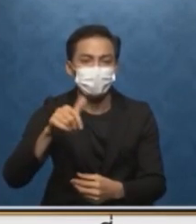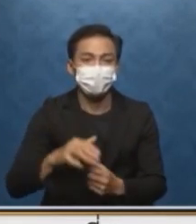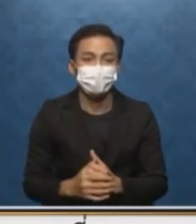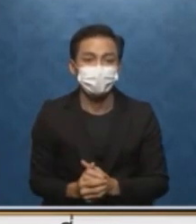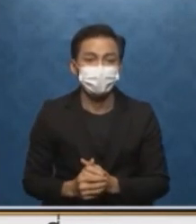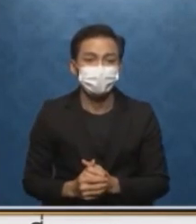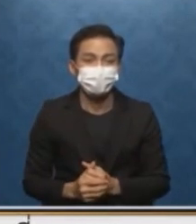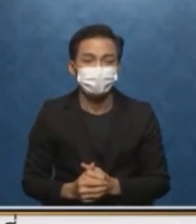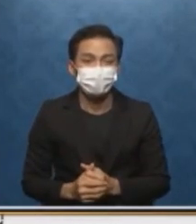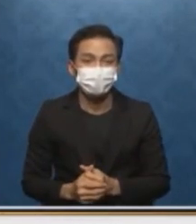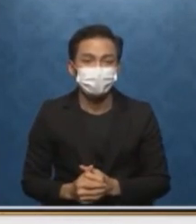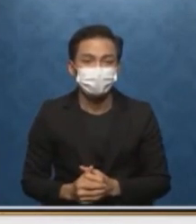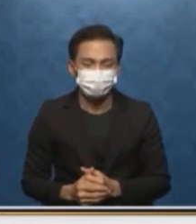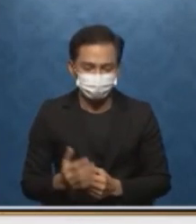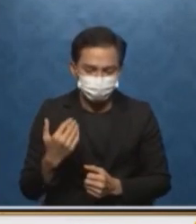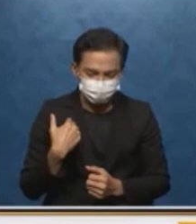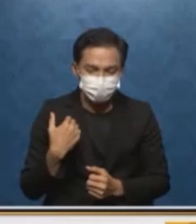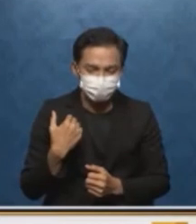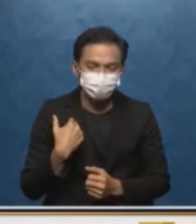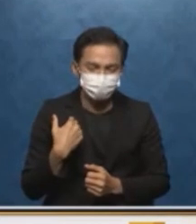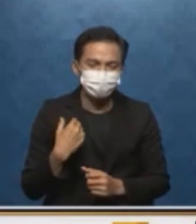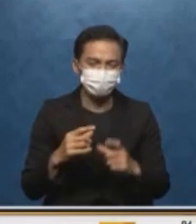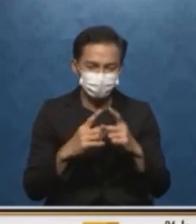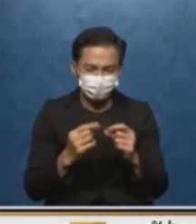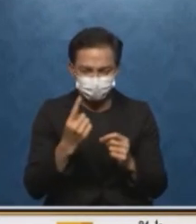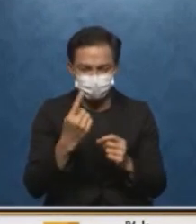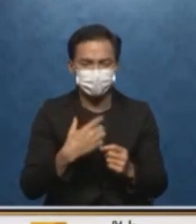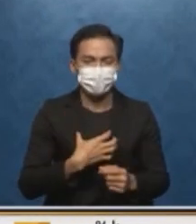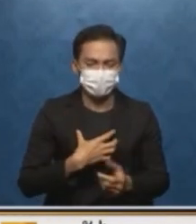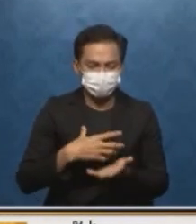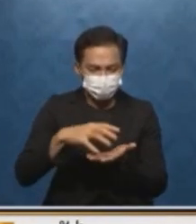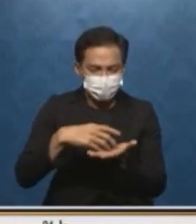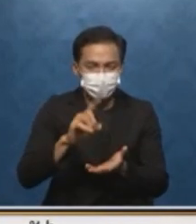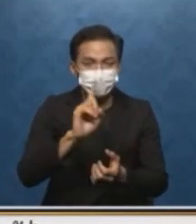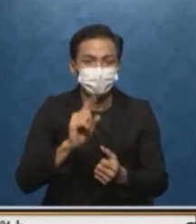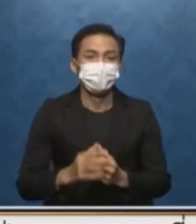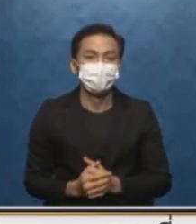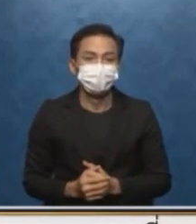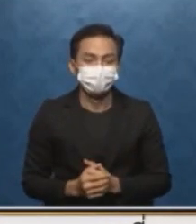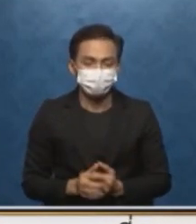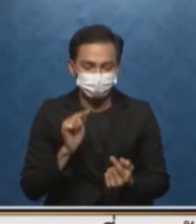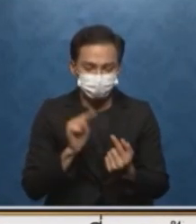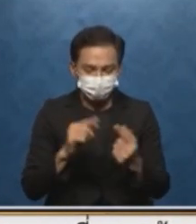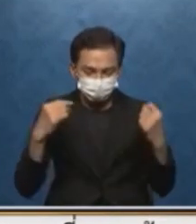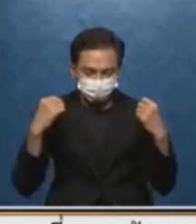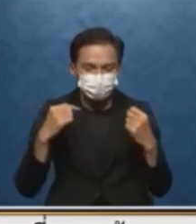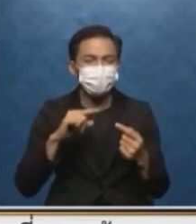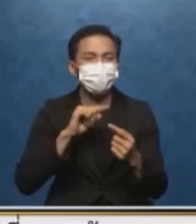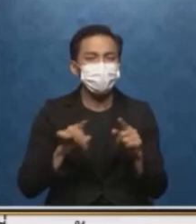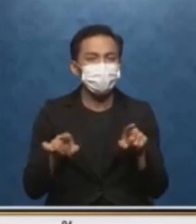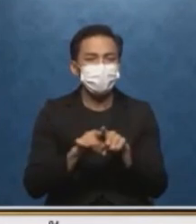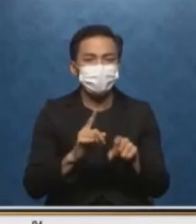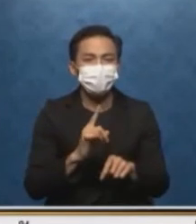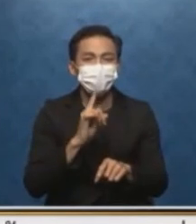านคะอีกประเด็นหนึ่งที่ดิฉันอยากจะนำเสนอต่อสภานี้คือชุดตรวจโควิดค่ะอันนี้เป็นชุดตรว